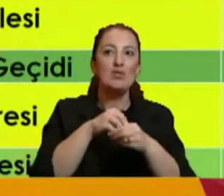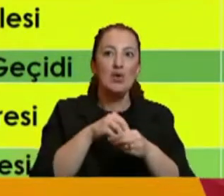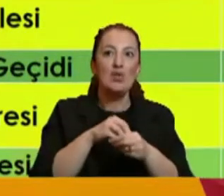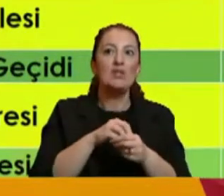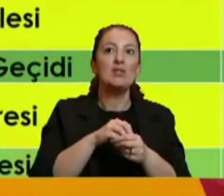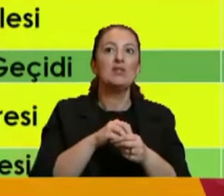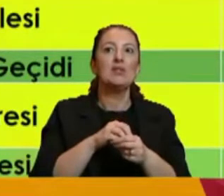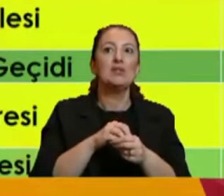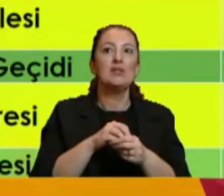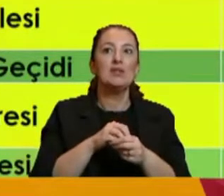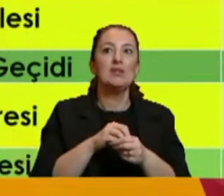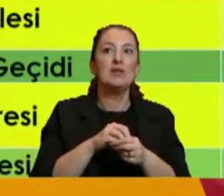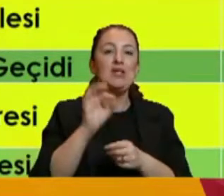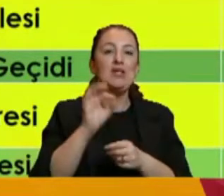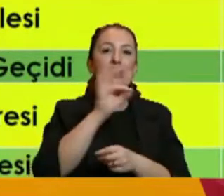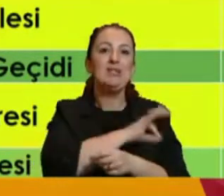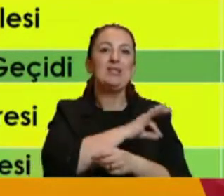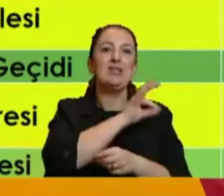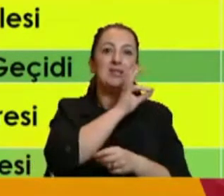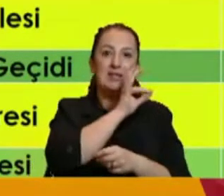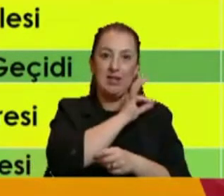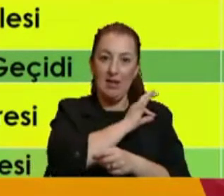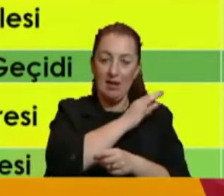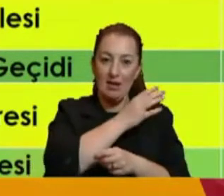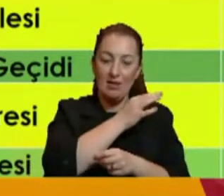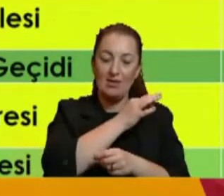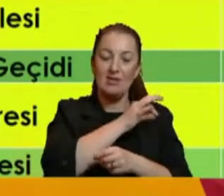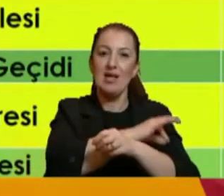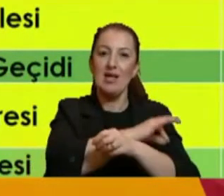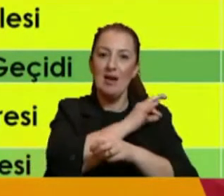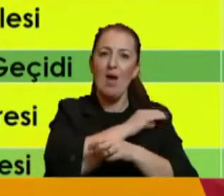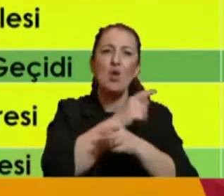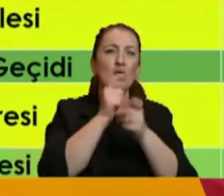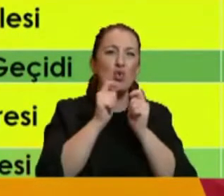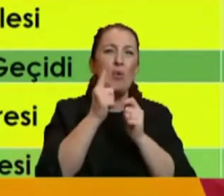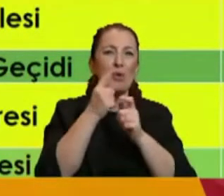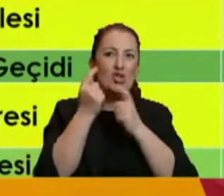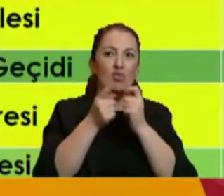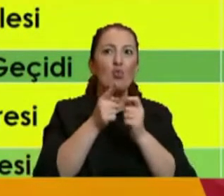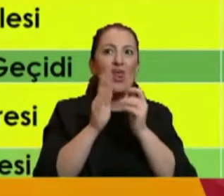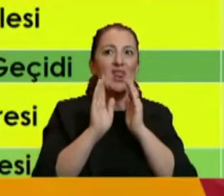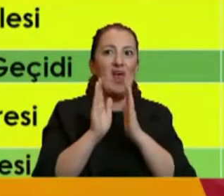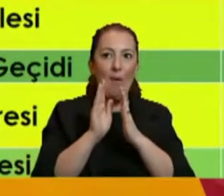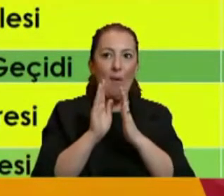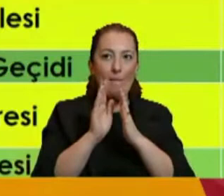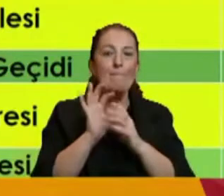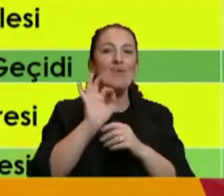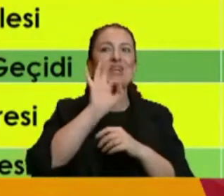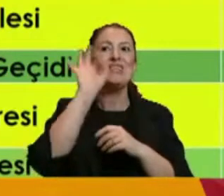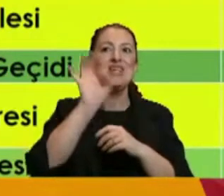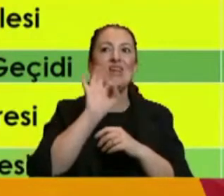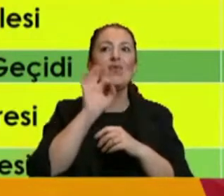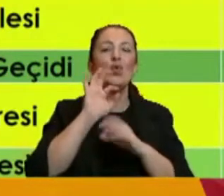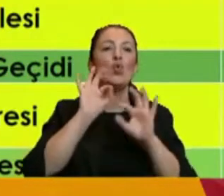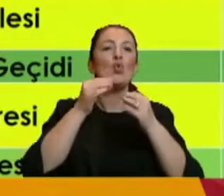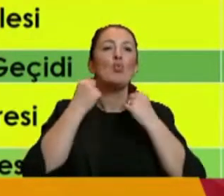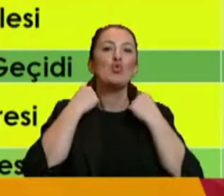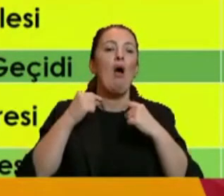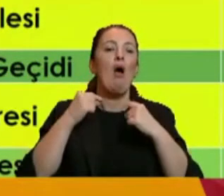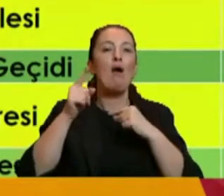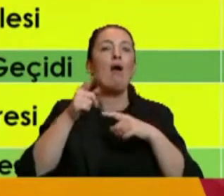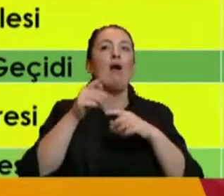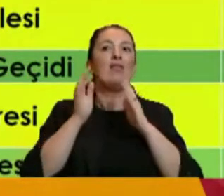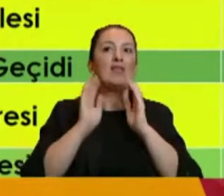bu Sarıyer Çayırbaşı Caddesi zor bir iş bu devam ediyor Silivri Gümüşyaka sahil devam